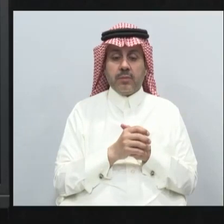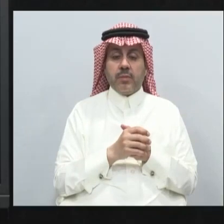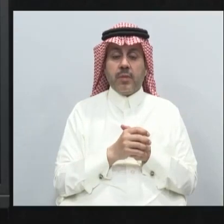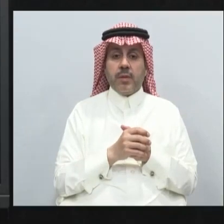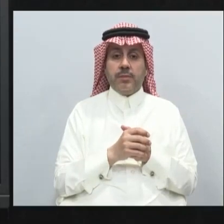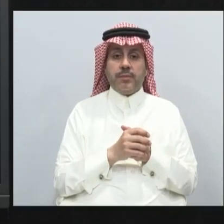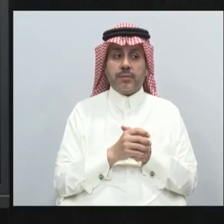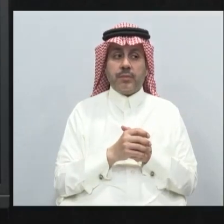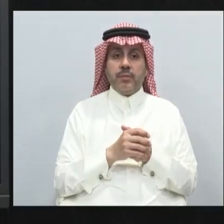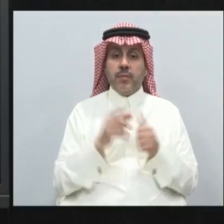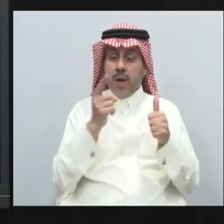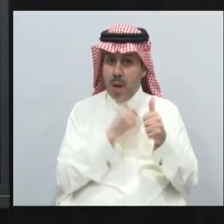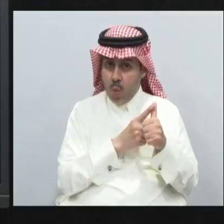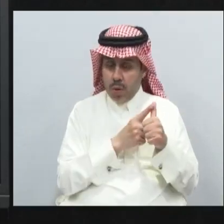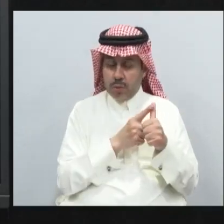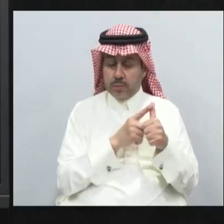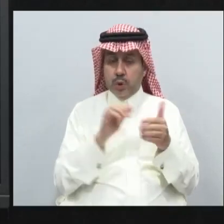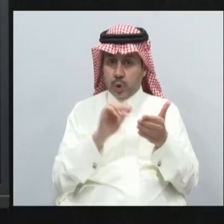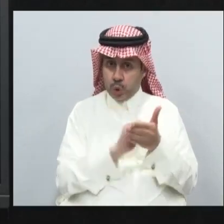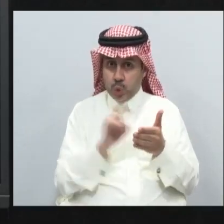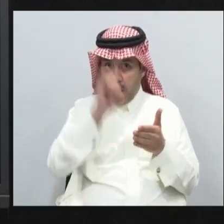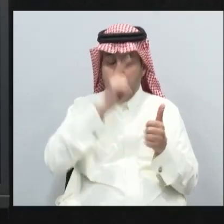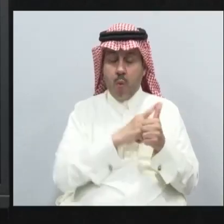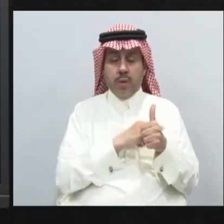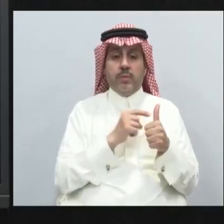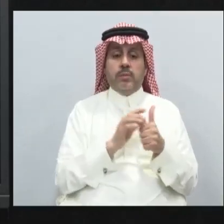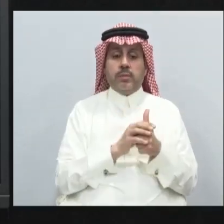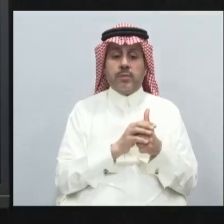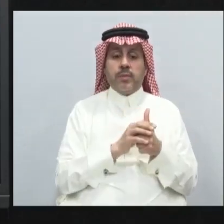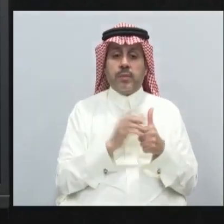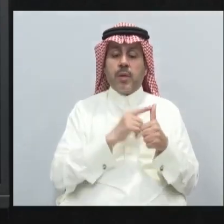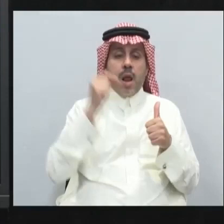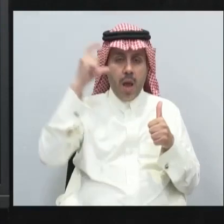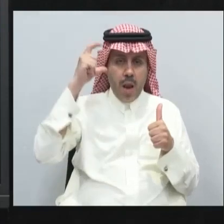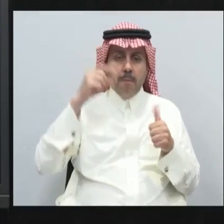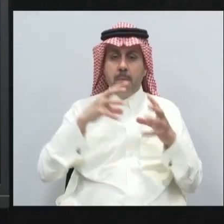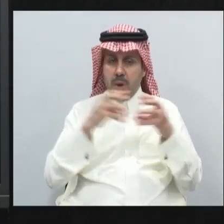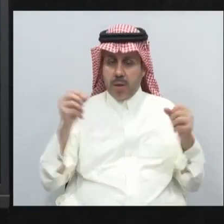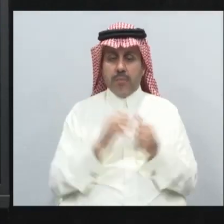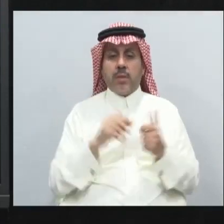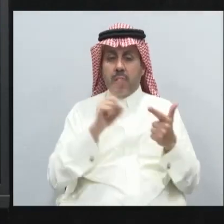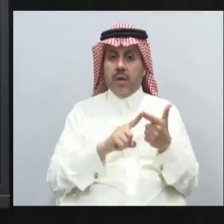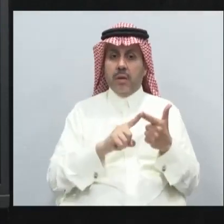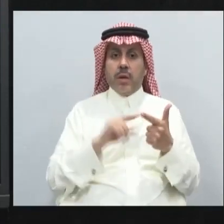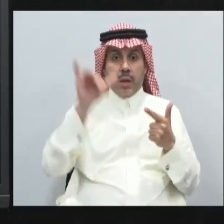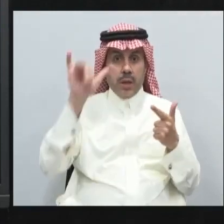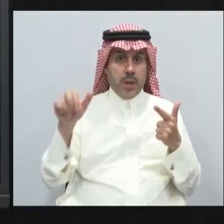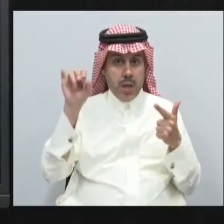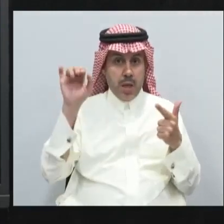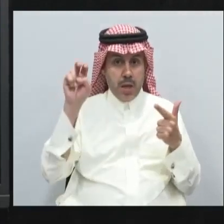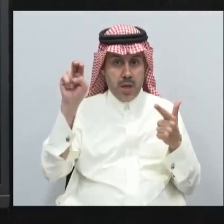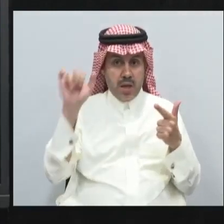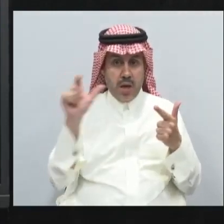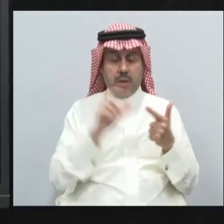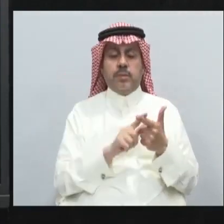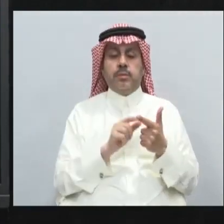بعد ان عرفنا نعيد نكرر الاولى العلم بمعناها والثانيه اليقين